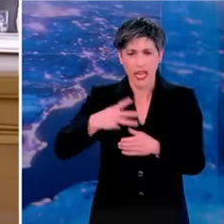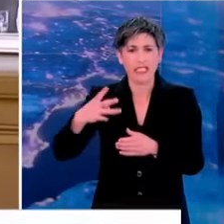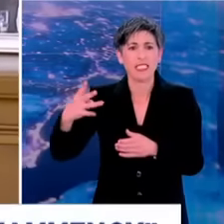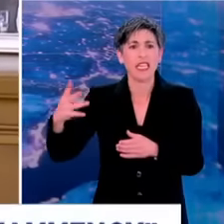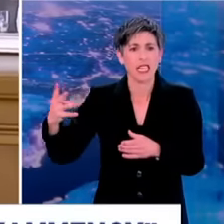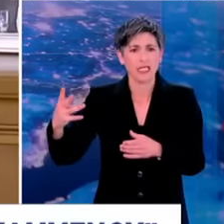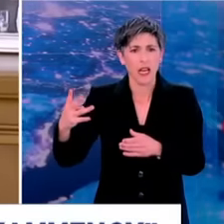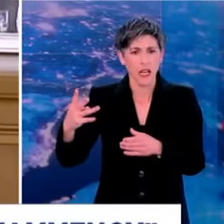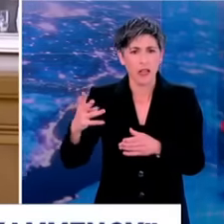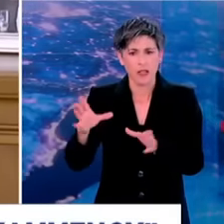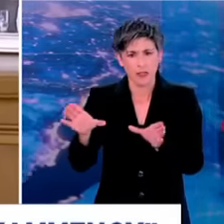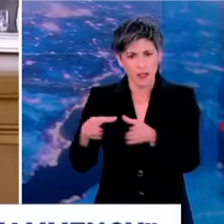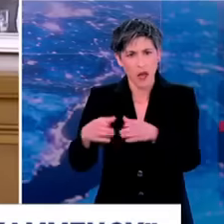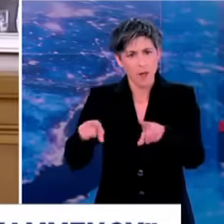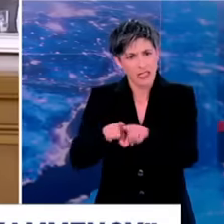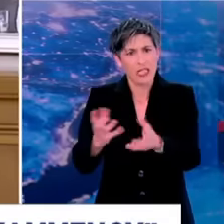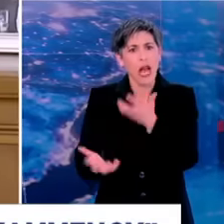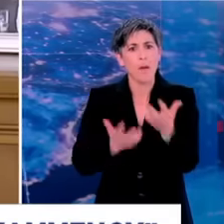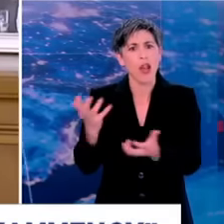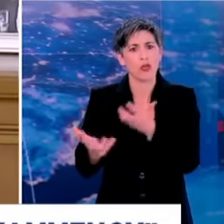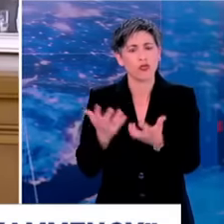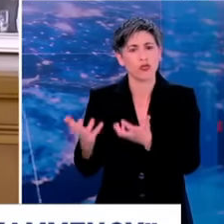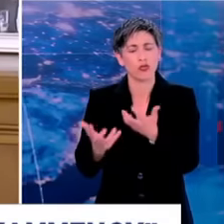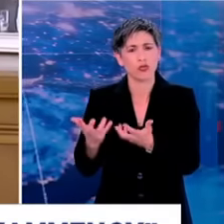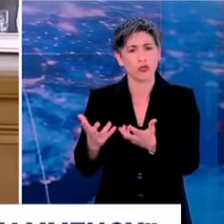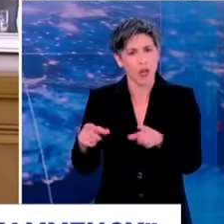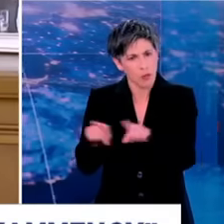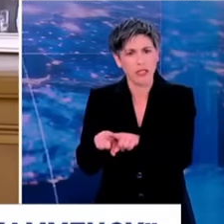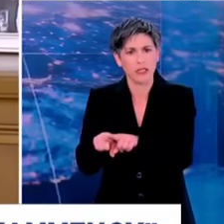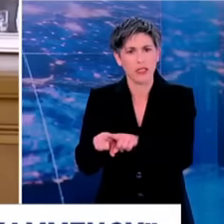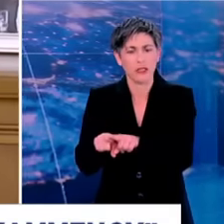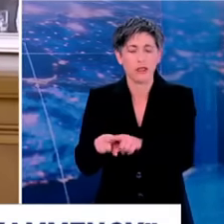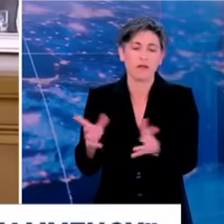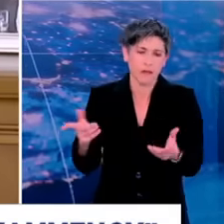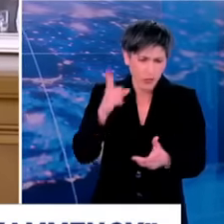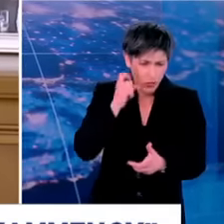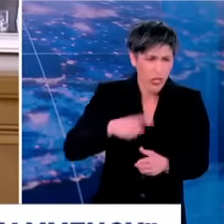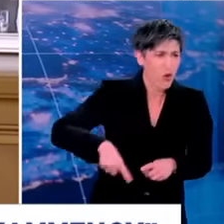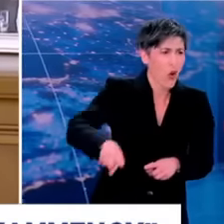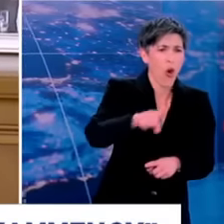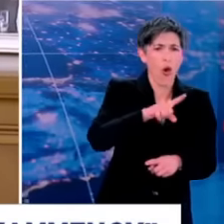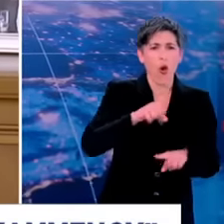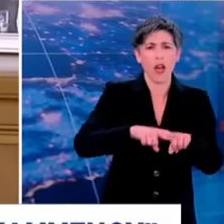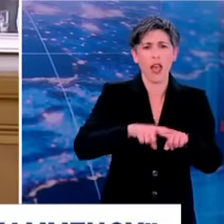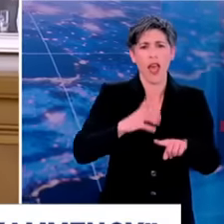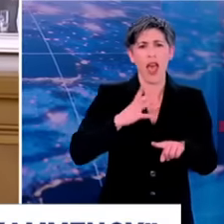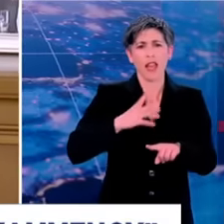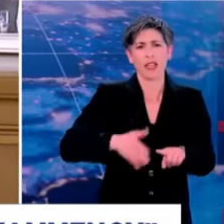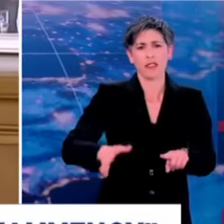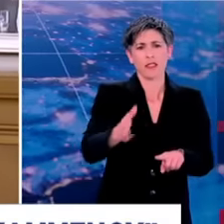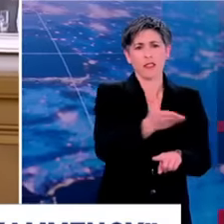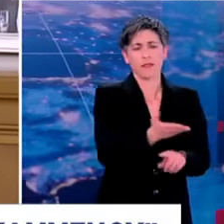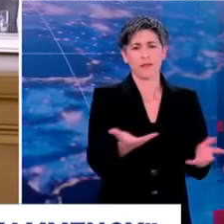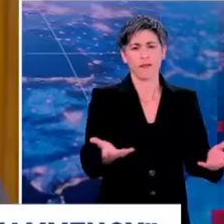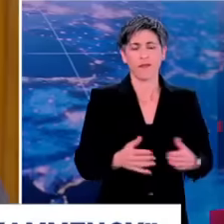την ακροδεξιά του κ. Πάνου Καμένου? Άρα δεν νομίζω ότι λέω κάτι το οποίο είναι άγνωστο στους Έλληνες πολίτες. Από εκεί και